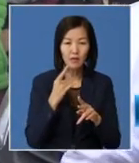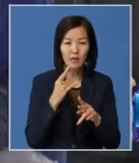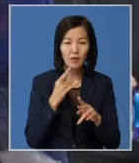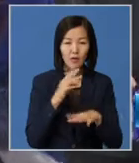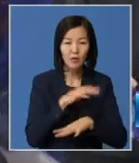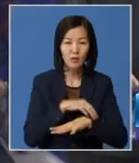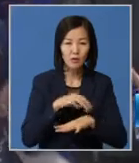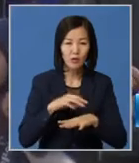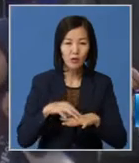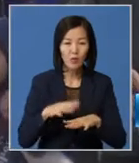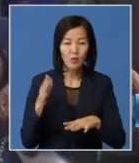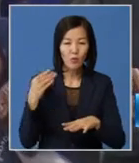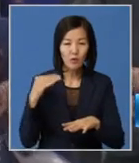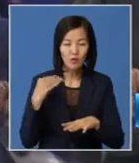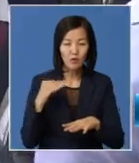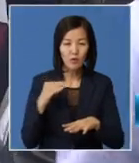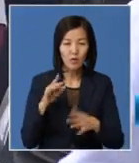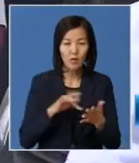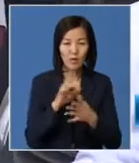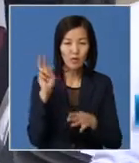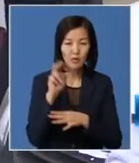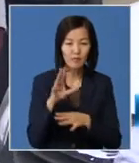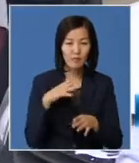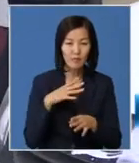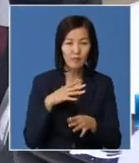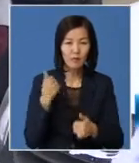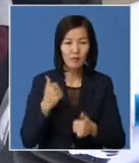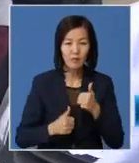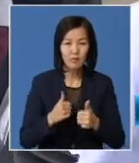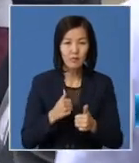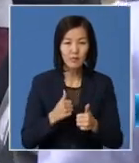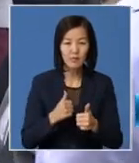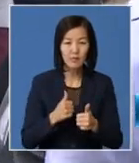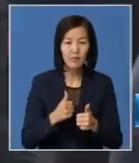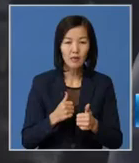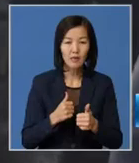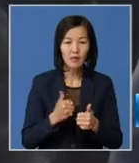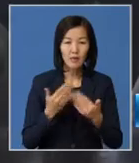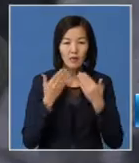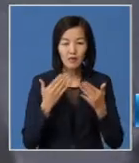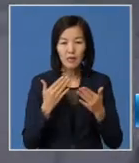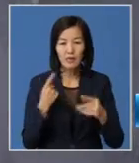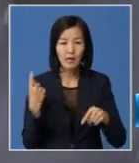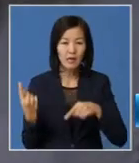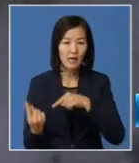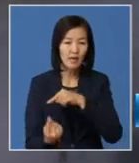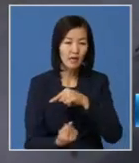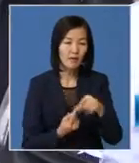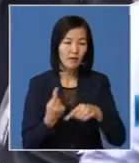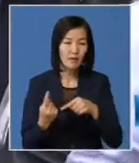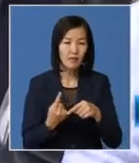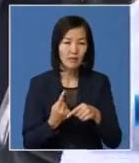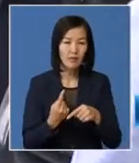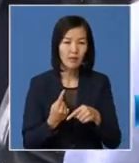Ақтау, сол жақ жерлерге бардым. Бүгін сайыста соң айналымға өткен кезде анаттың артына сап-сап келдім ба,